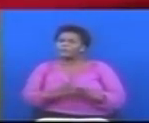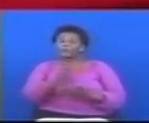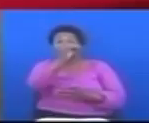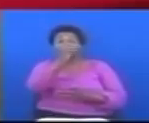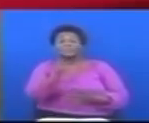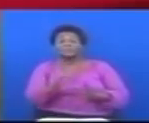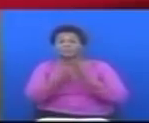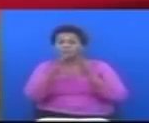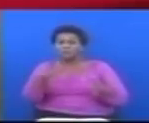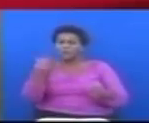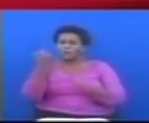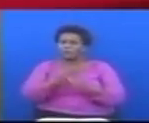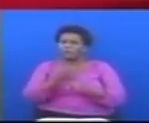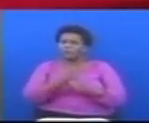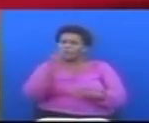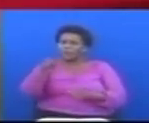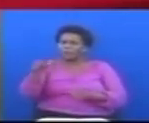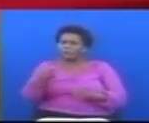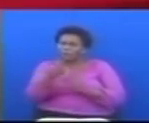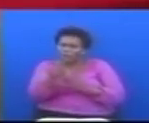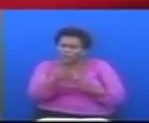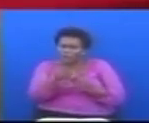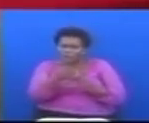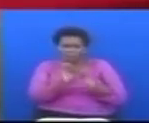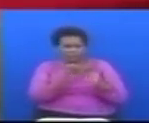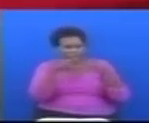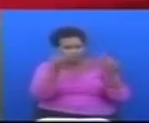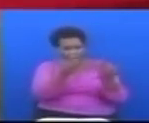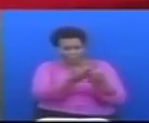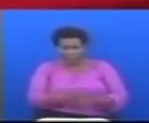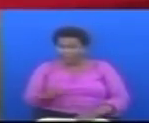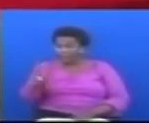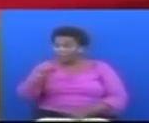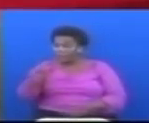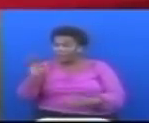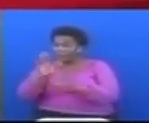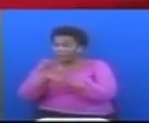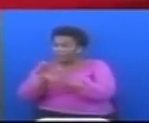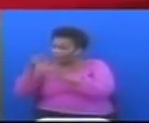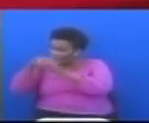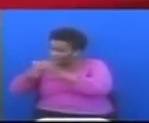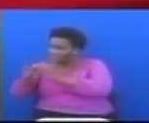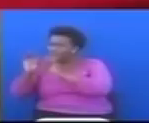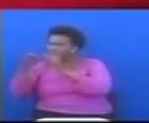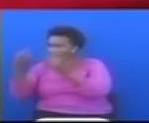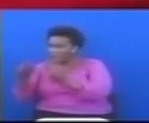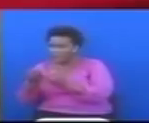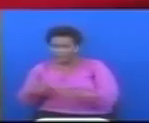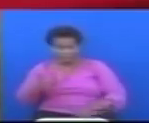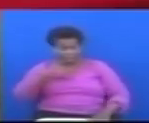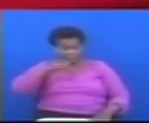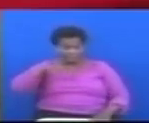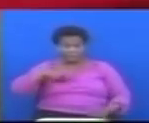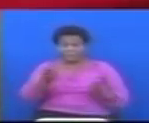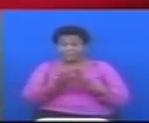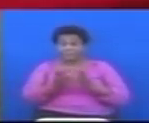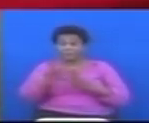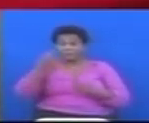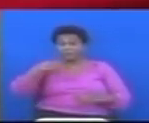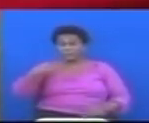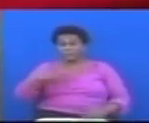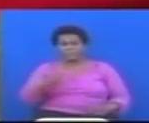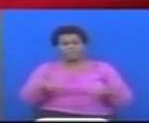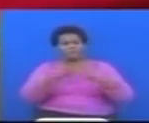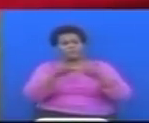wako karibu na familia, na na mara nyingi inakuwa ndani ya familia. Na sisi kama wizara tumeendelea